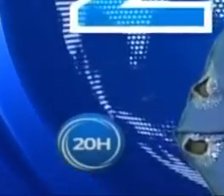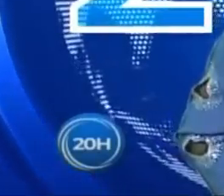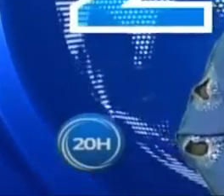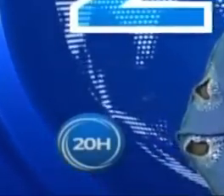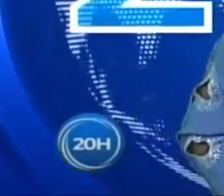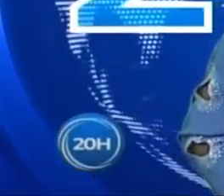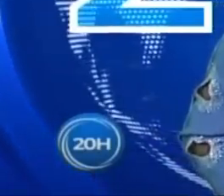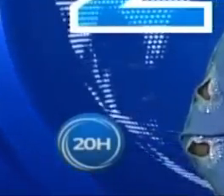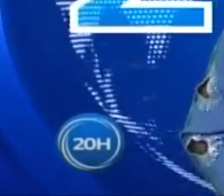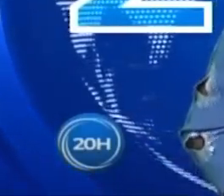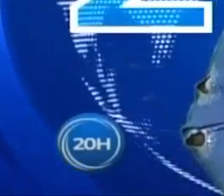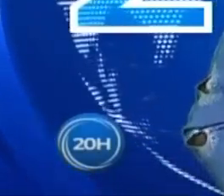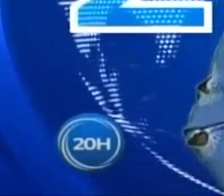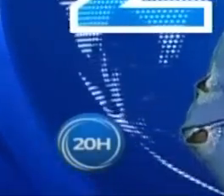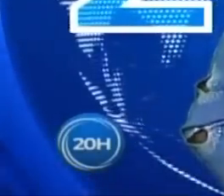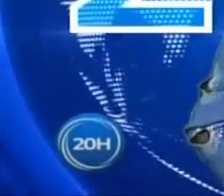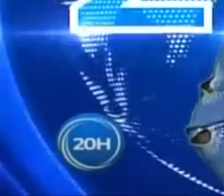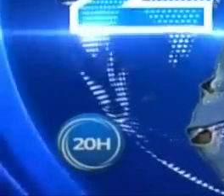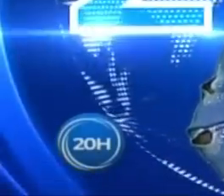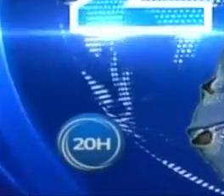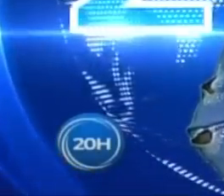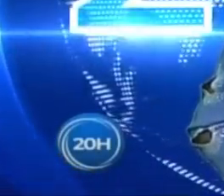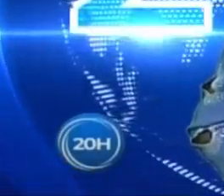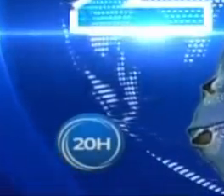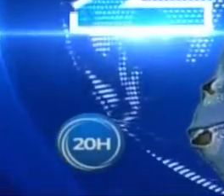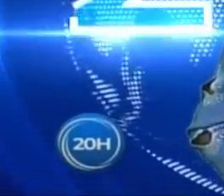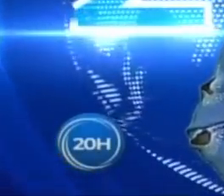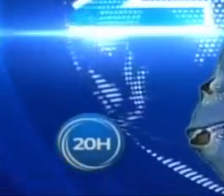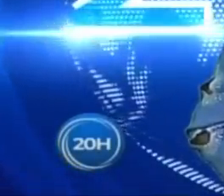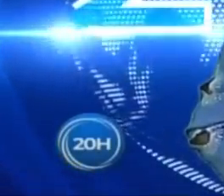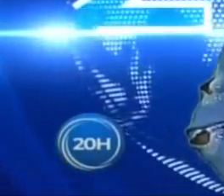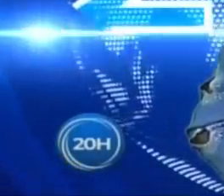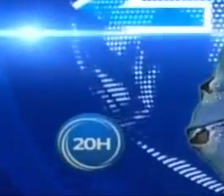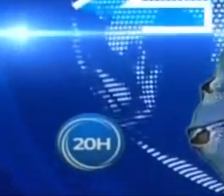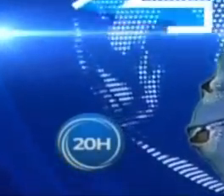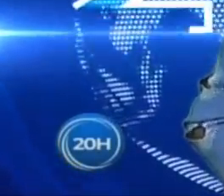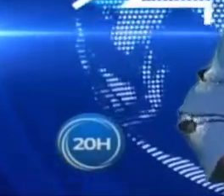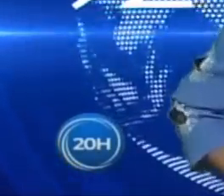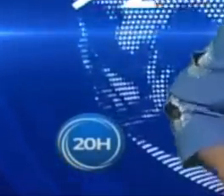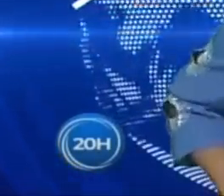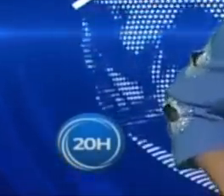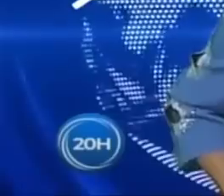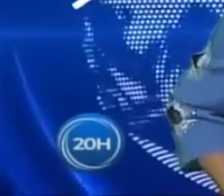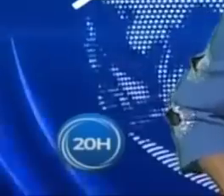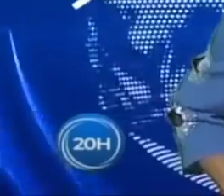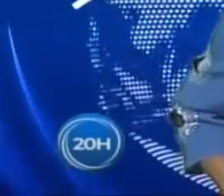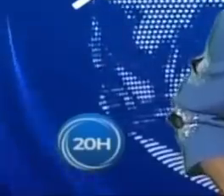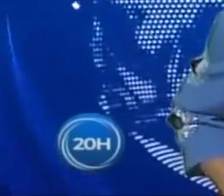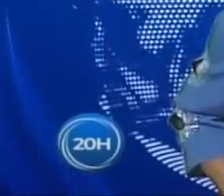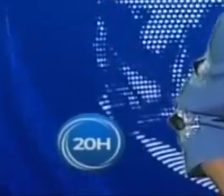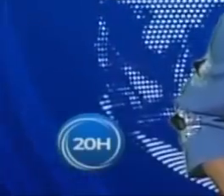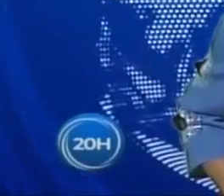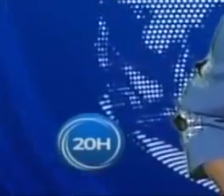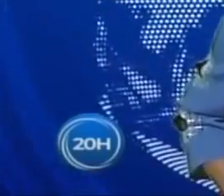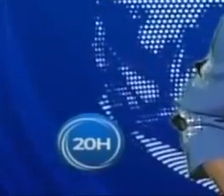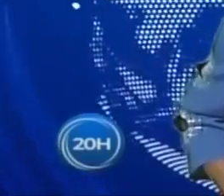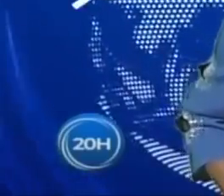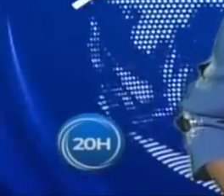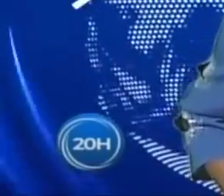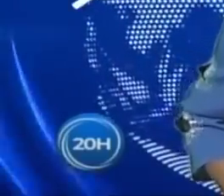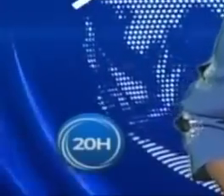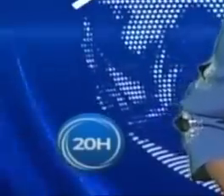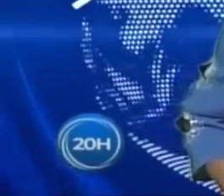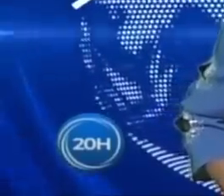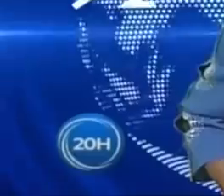Et puis le directeur de cabinet adjoint en charge des questions juridiques, administratives et diplomatiques a organisé une marche